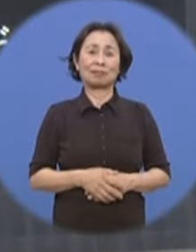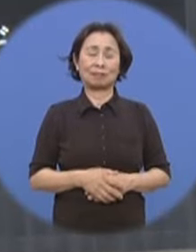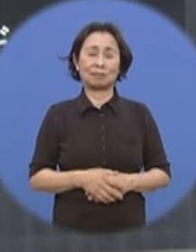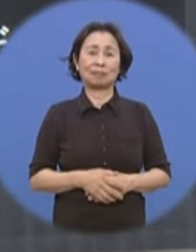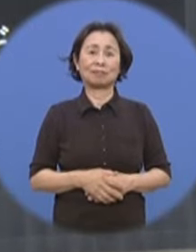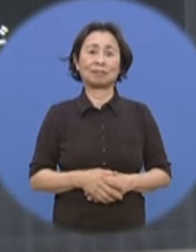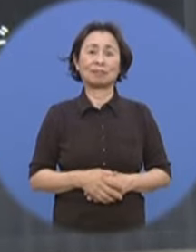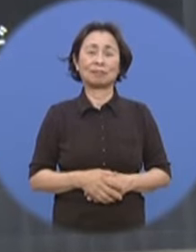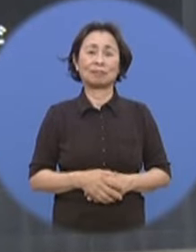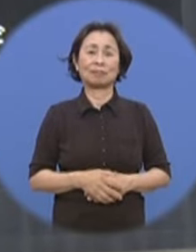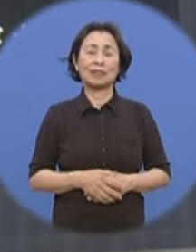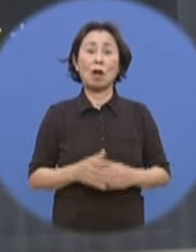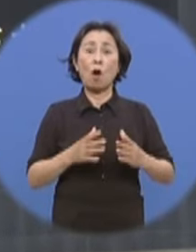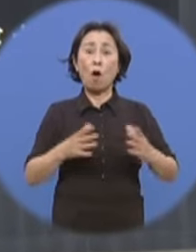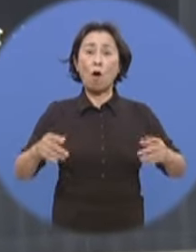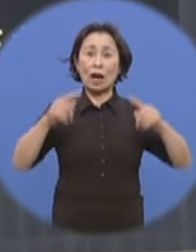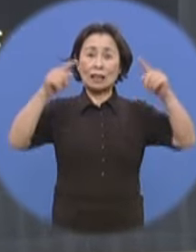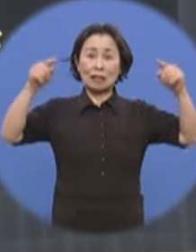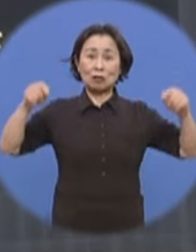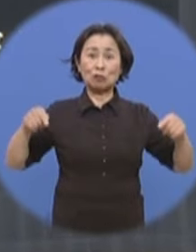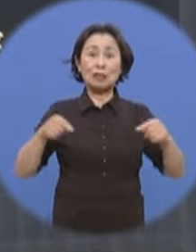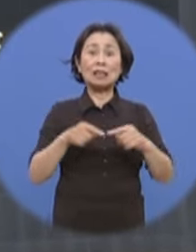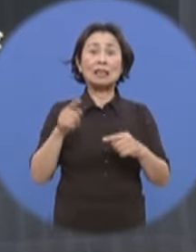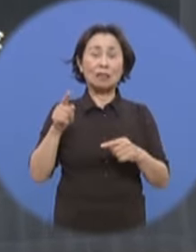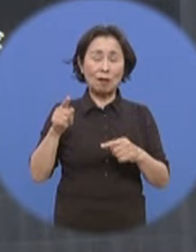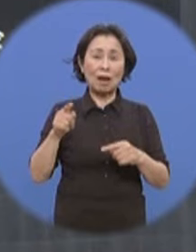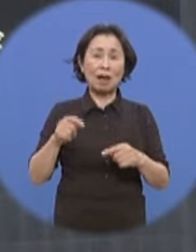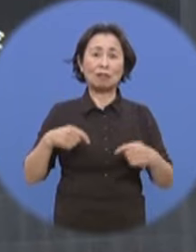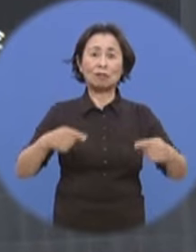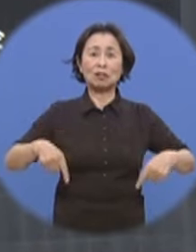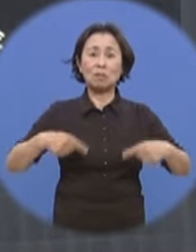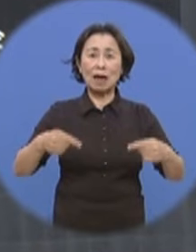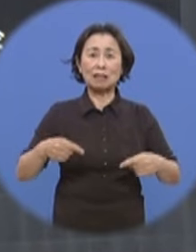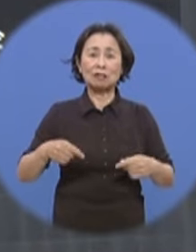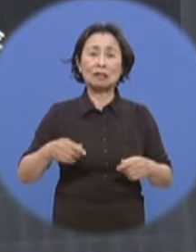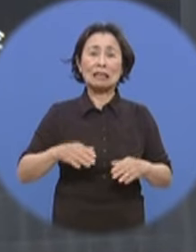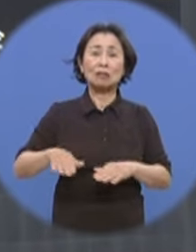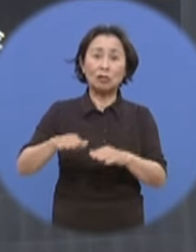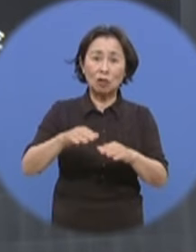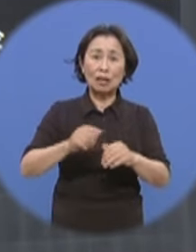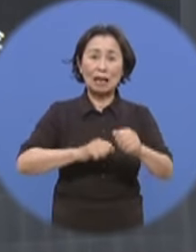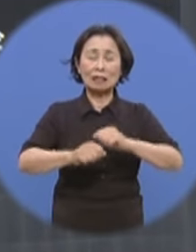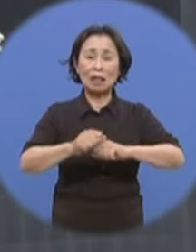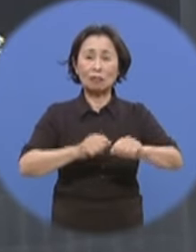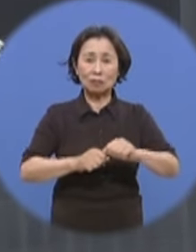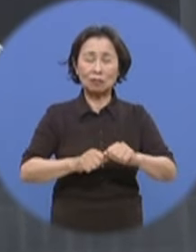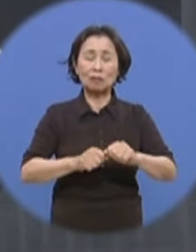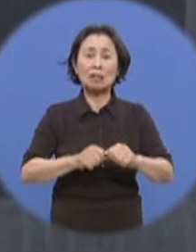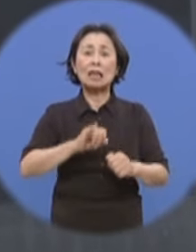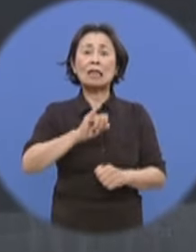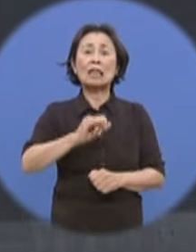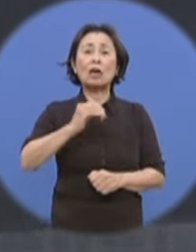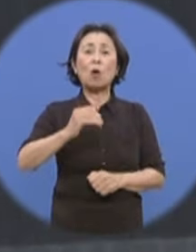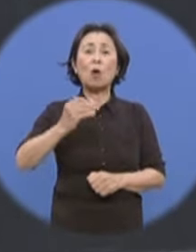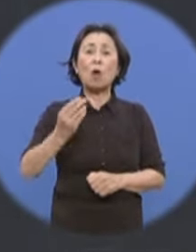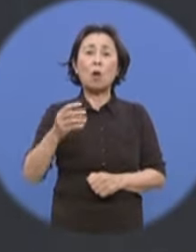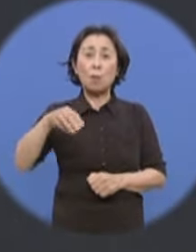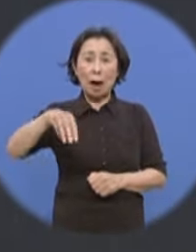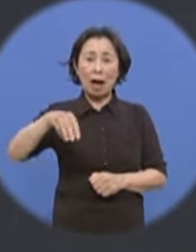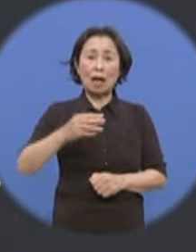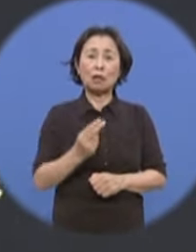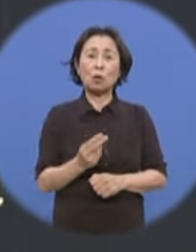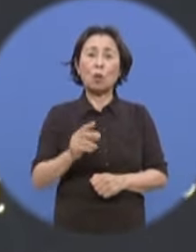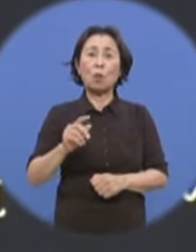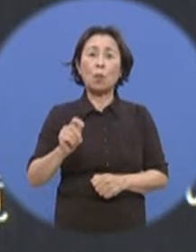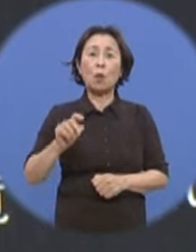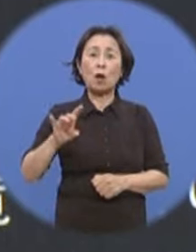和歌山県大型スクリーンには車陸場で活躍する駒智選手からのビデオメッセージが映し出さ